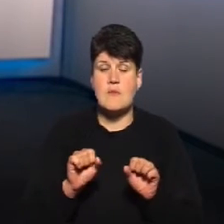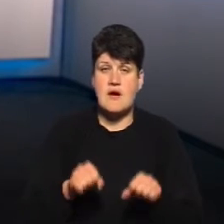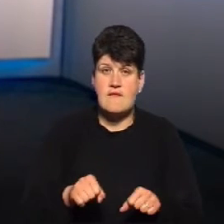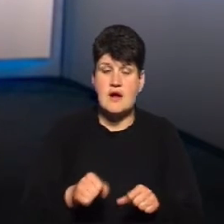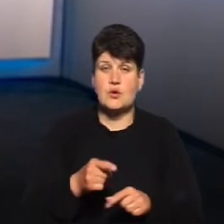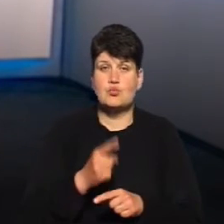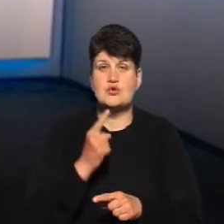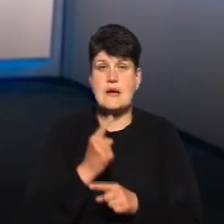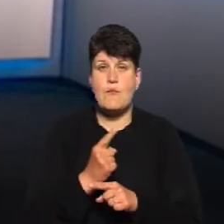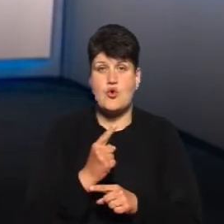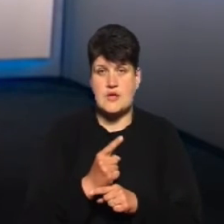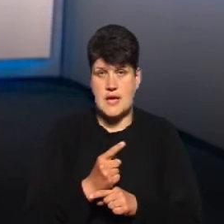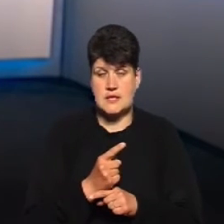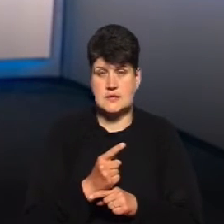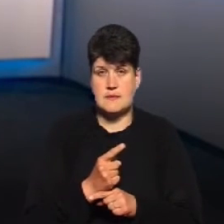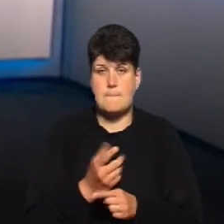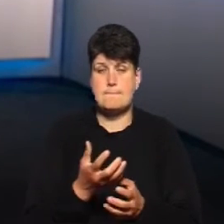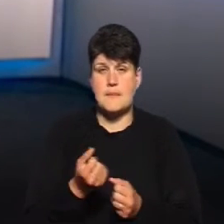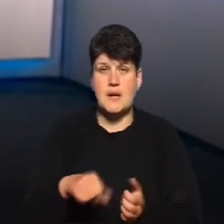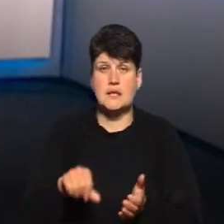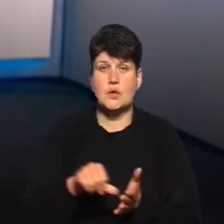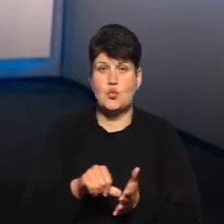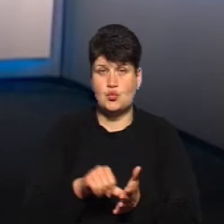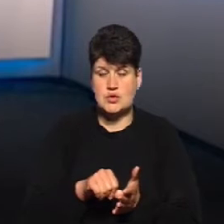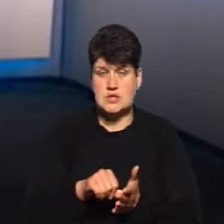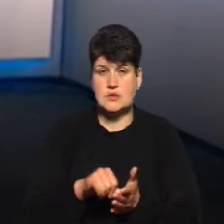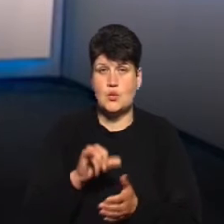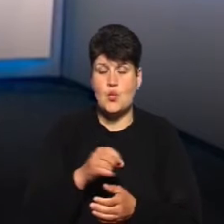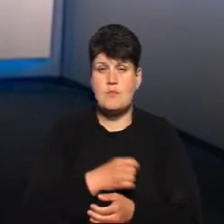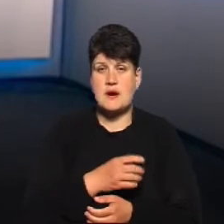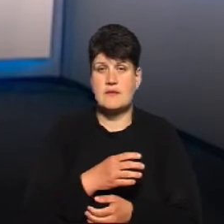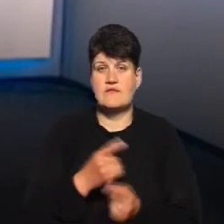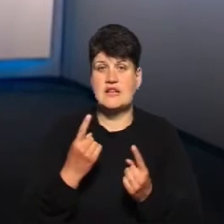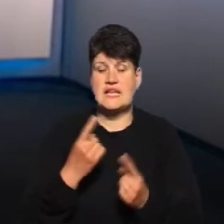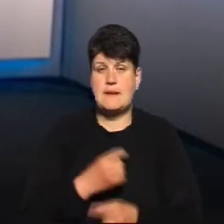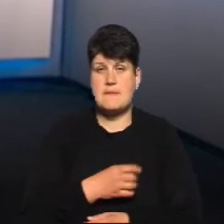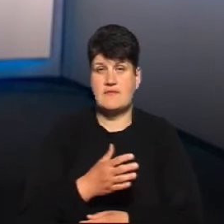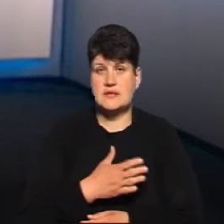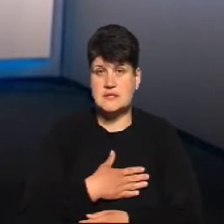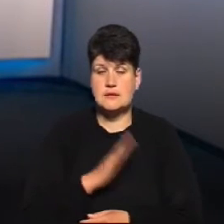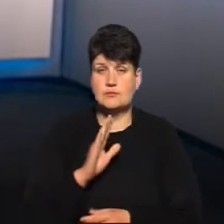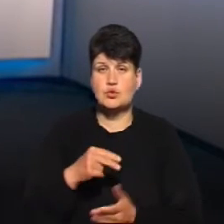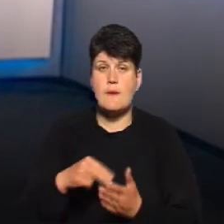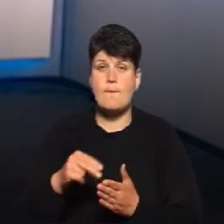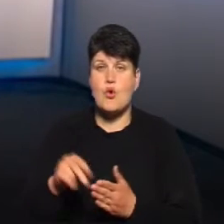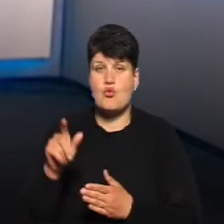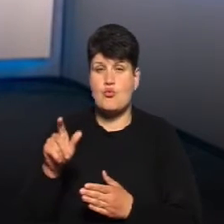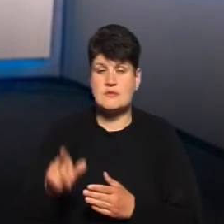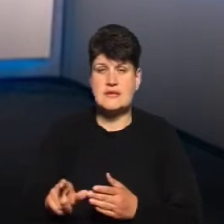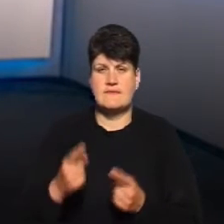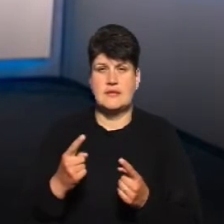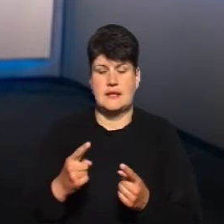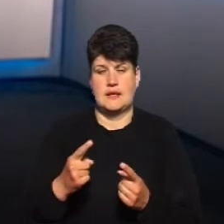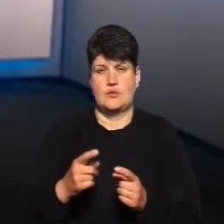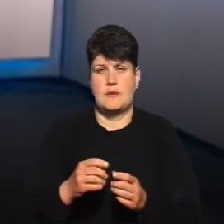забороняється брати участь у великій приватизації, тобто бути покупцем об'єктів великої приватизації, а також